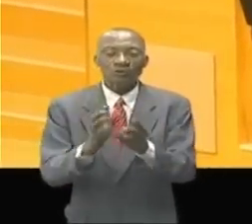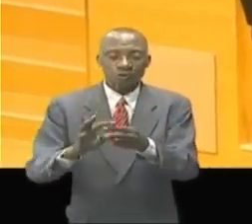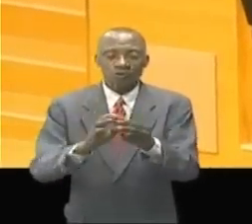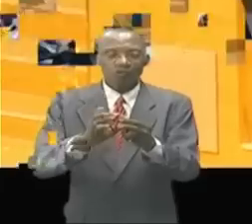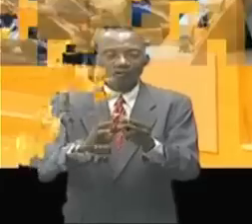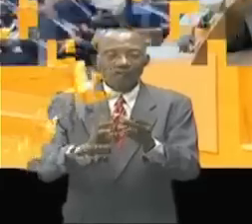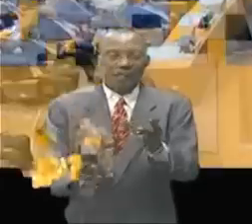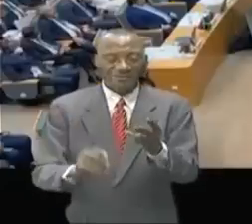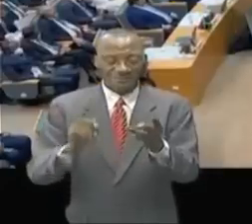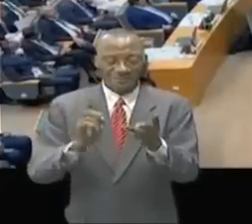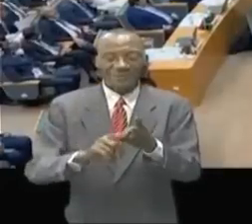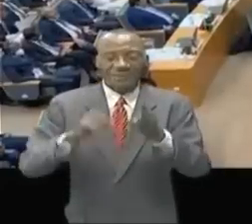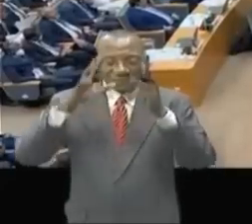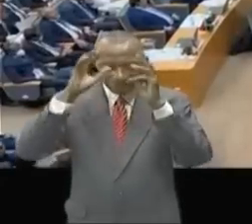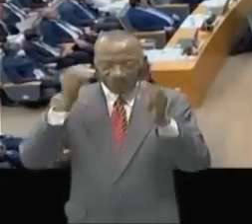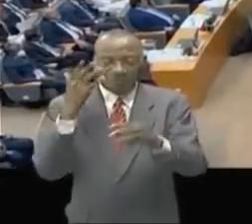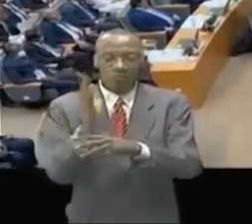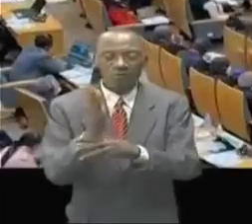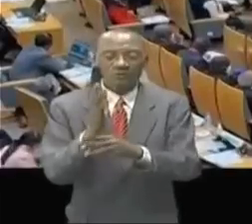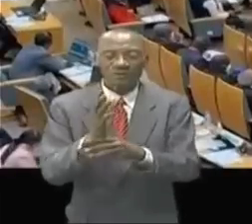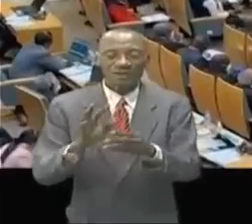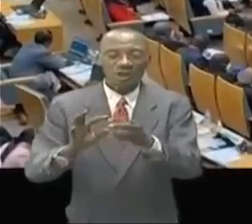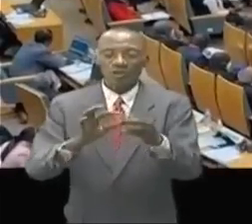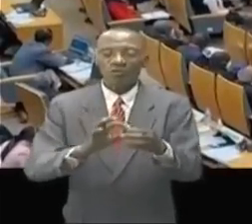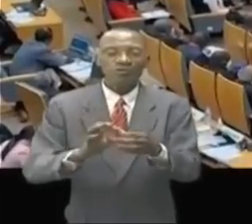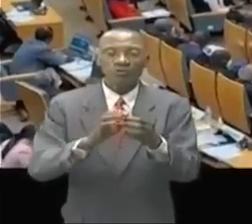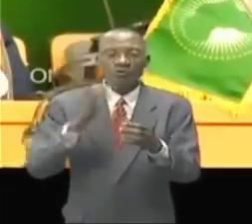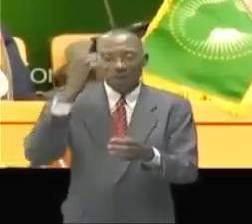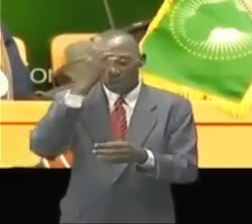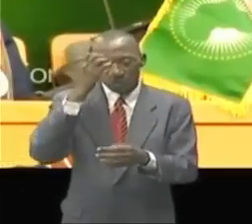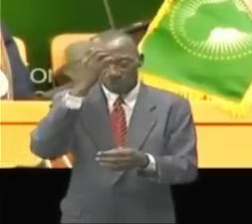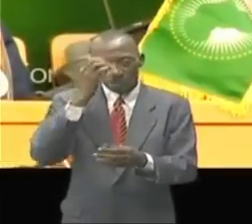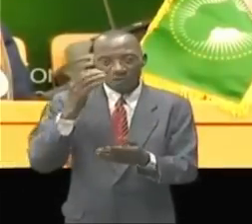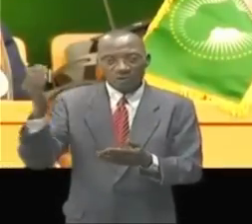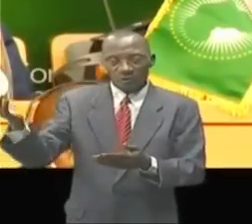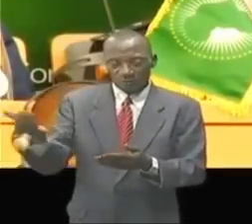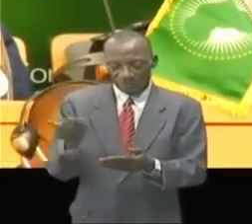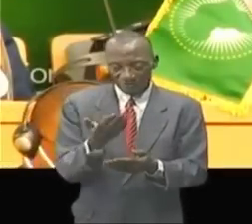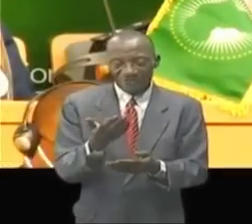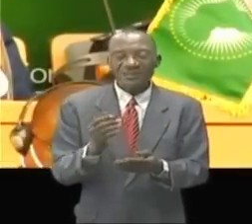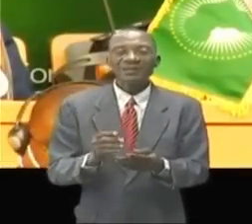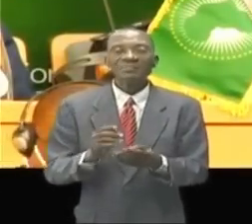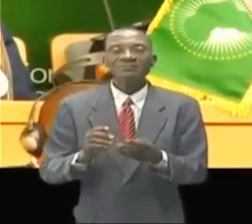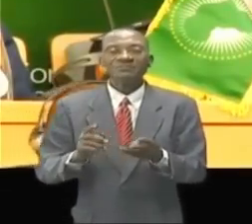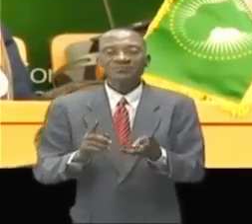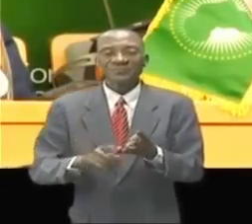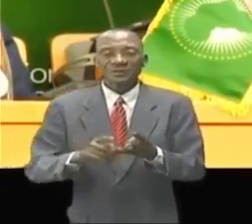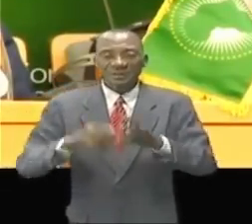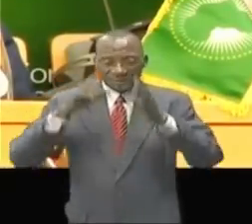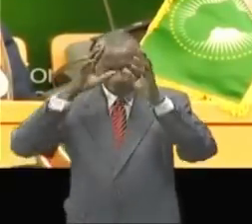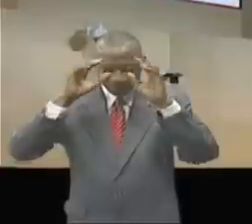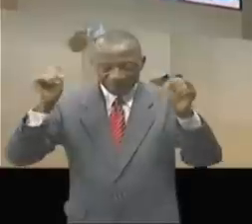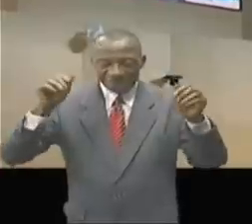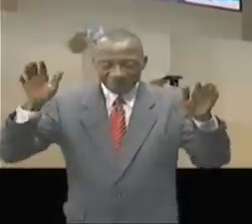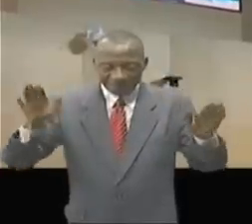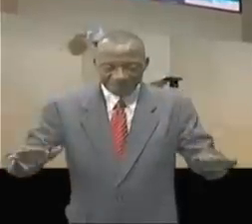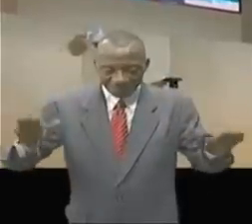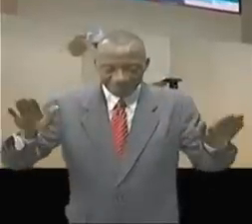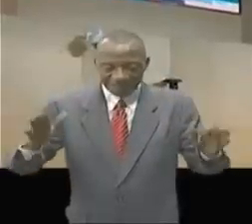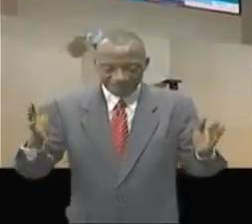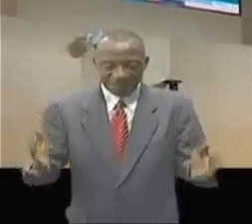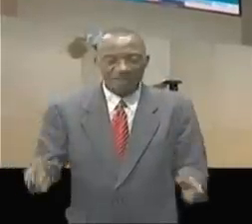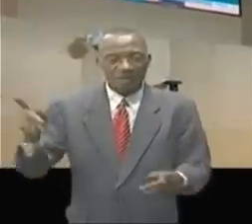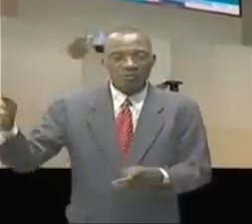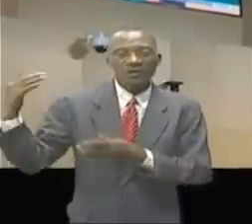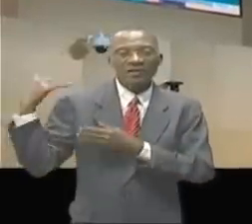africaine, le président du Conseil de l'Union européenne, invité par le secrétariat exécutif de l'UEA, et le président sénégalais et président d'exercice de